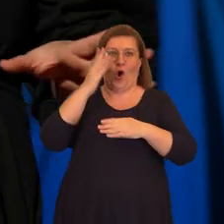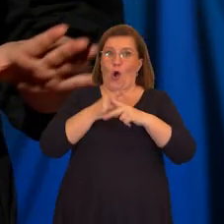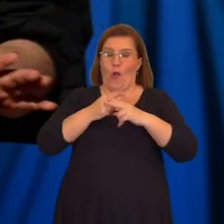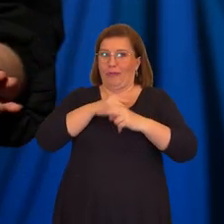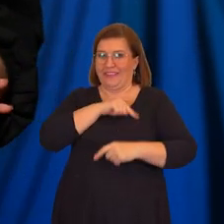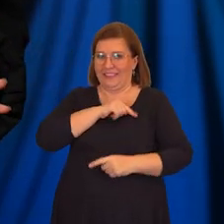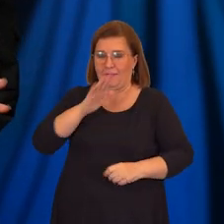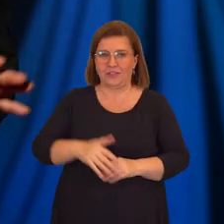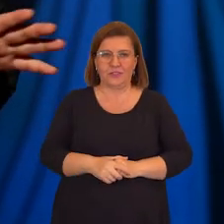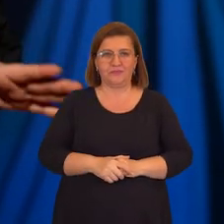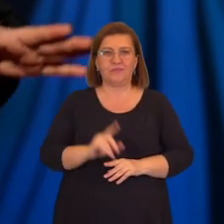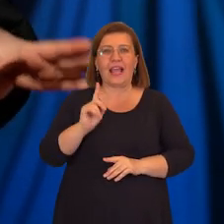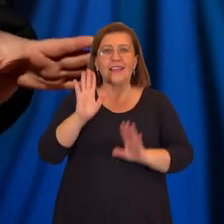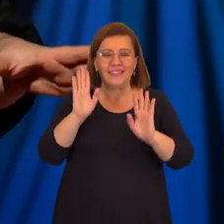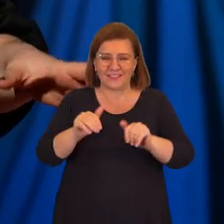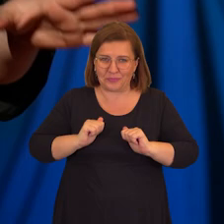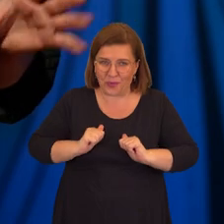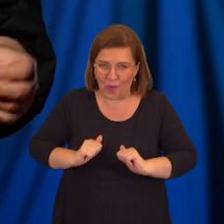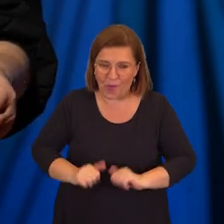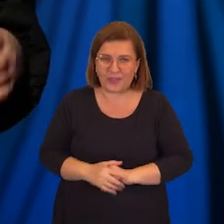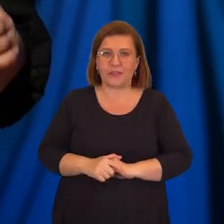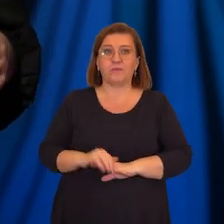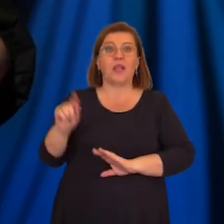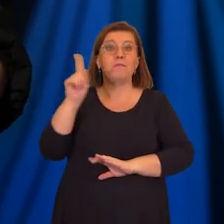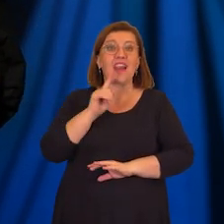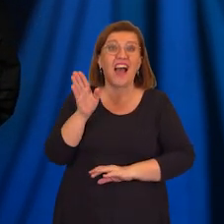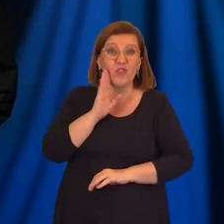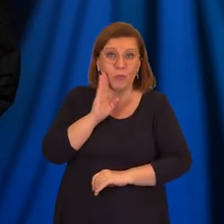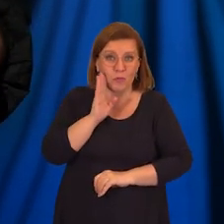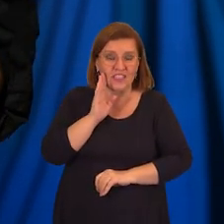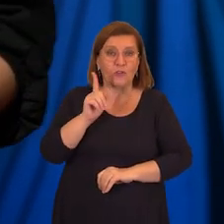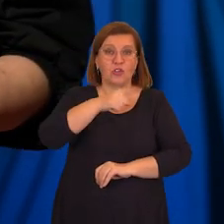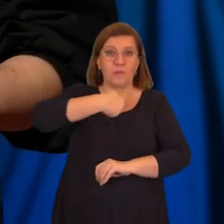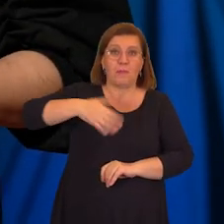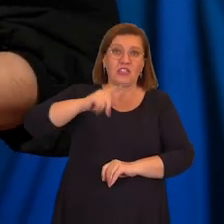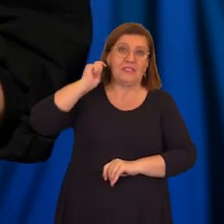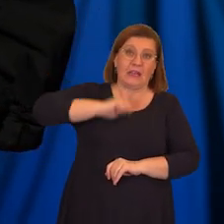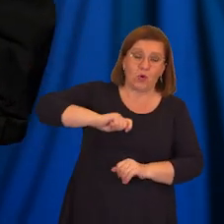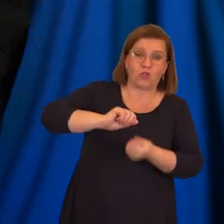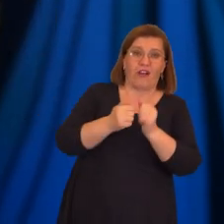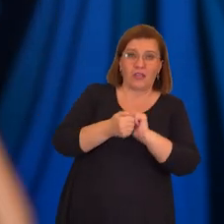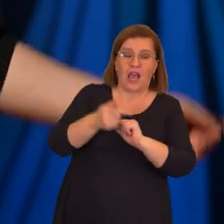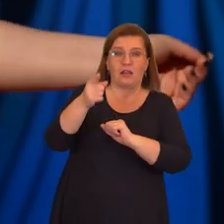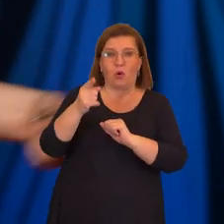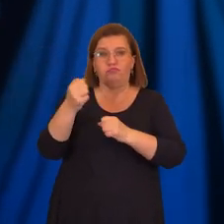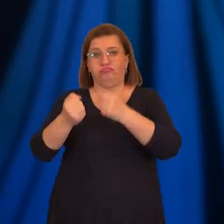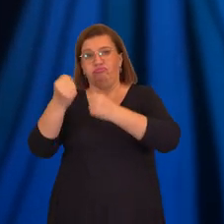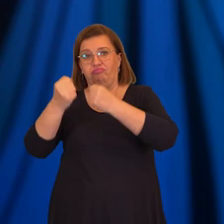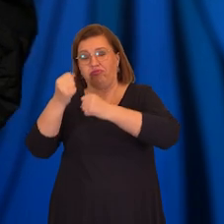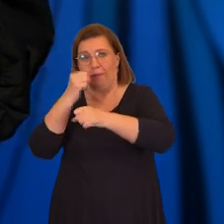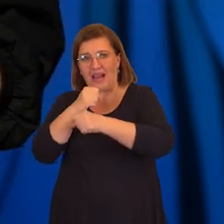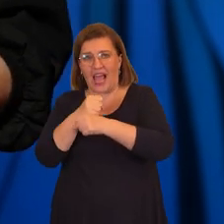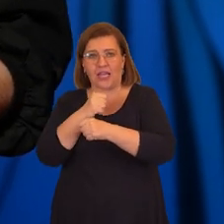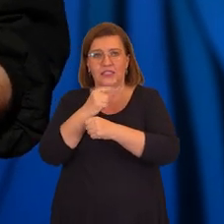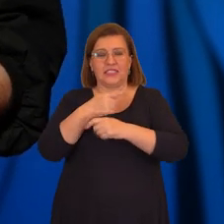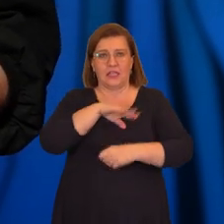mogę was uspokoić. Prawdopodobieństwo, że zostaniemy zamordowani albo zginiemy w drodze do pracy czy toalety,